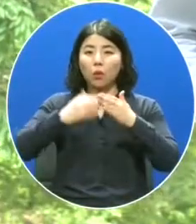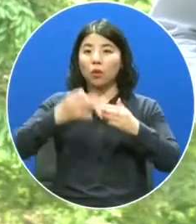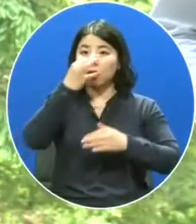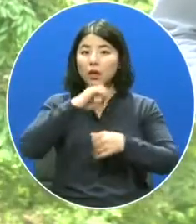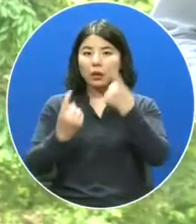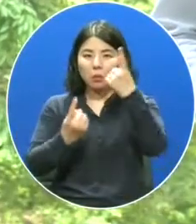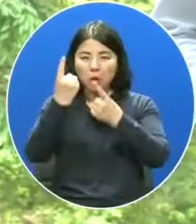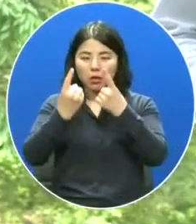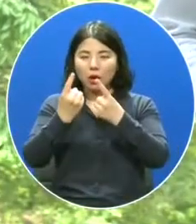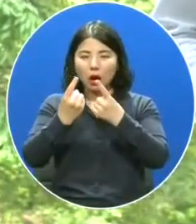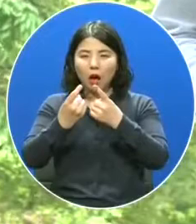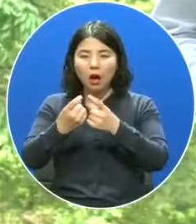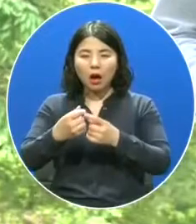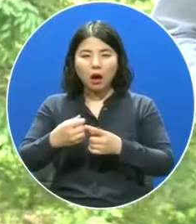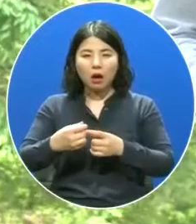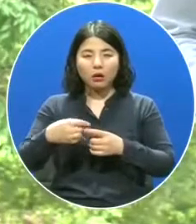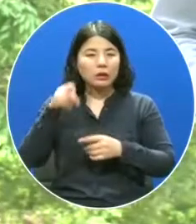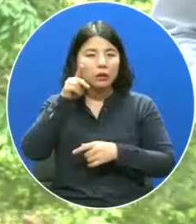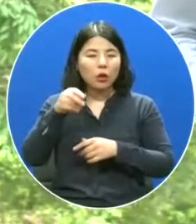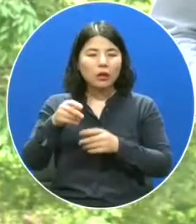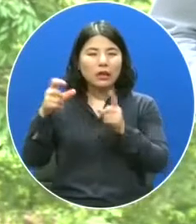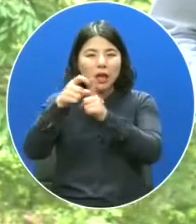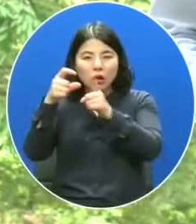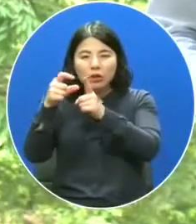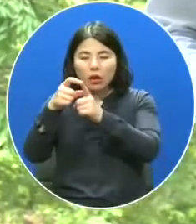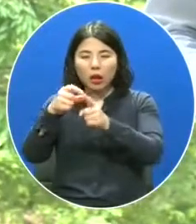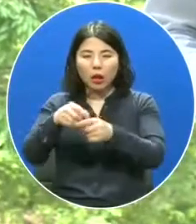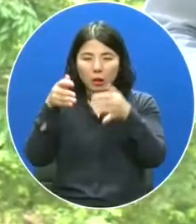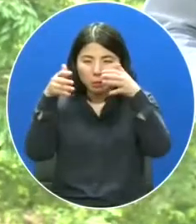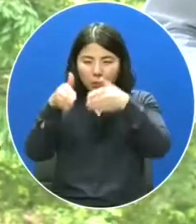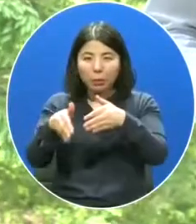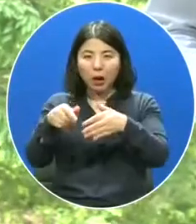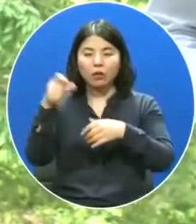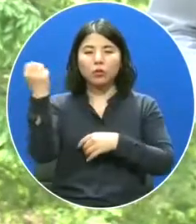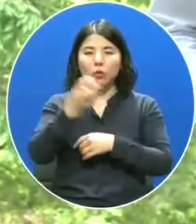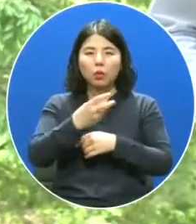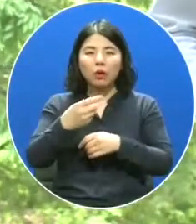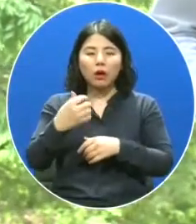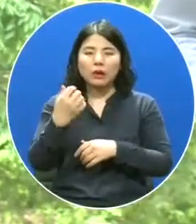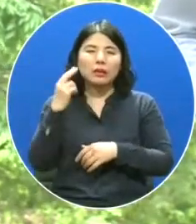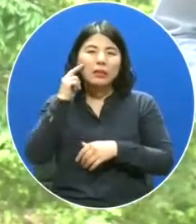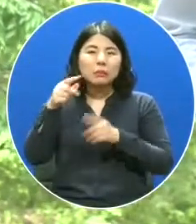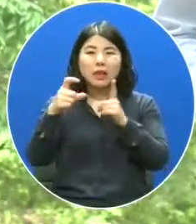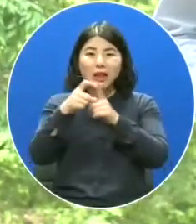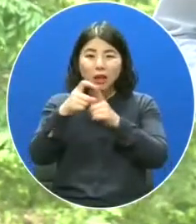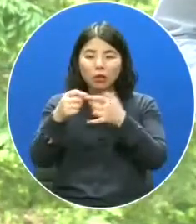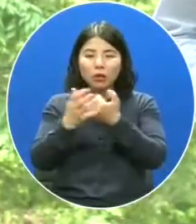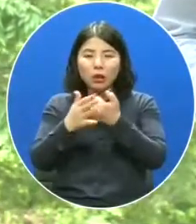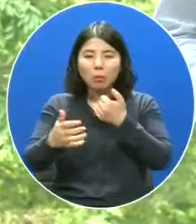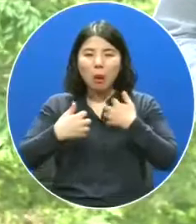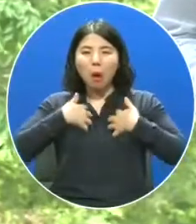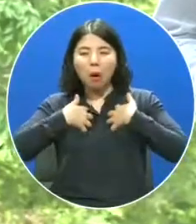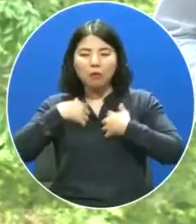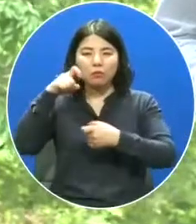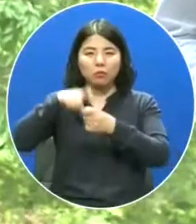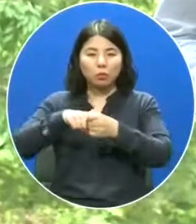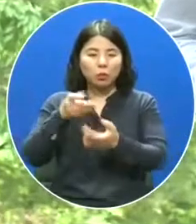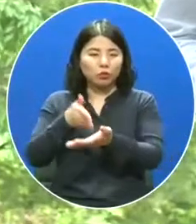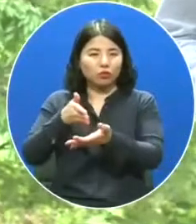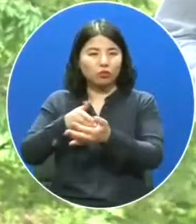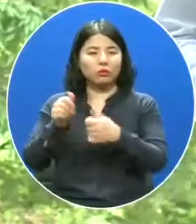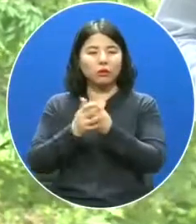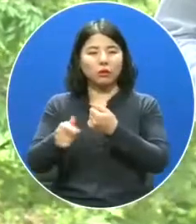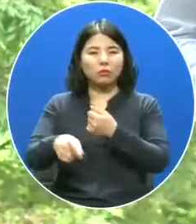공익보다는 선정성 경쟁에 입각해 기사를 작성하고 자극적인 표현으로 흥미 본위의 보도를